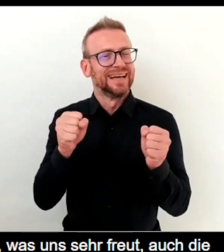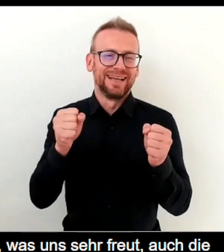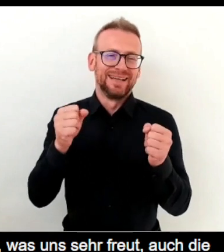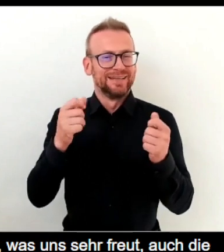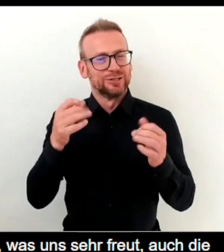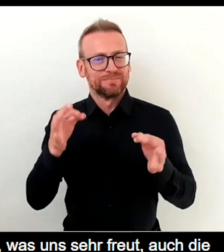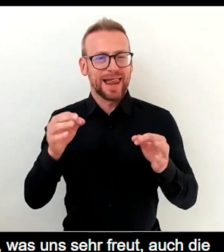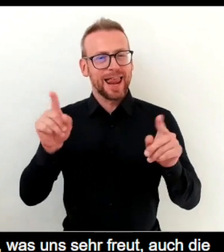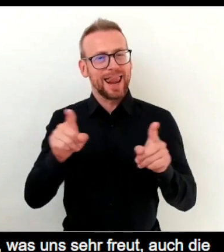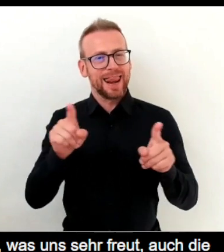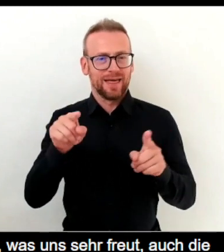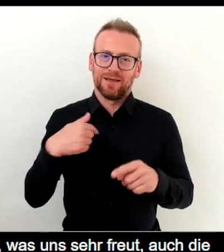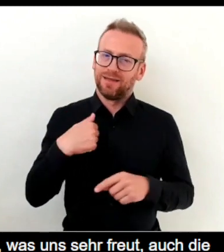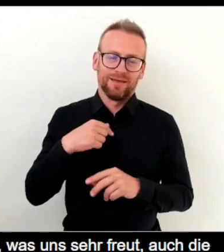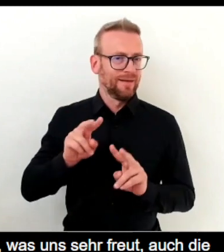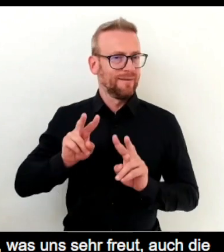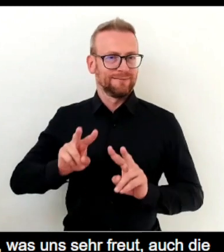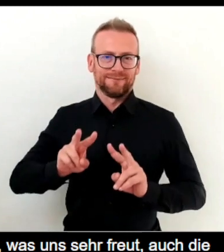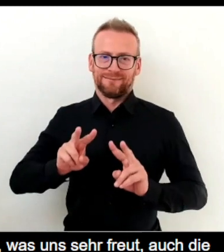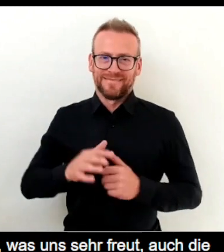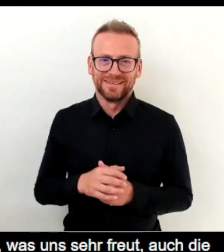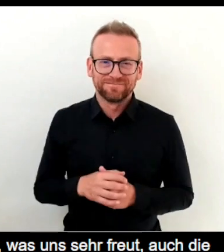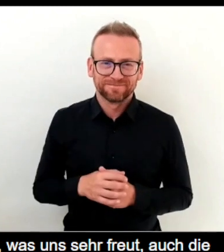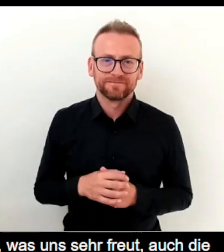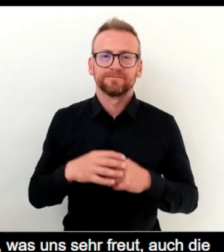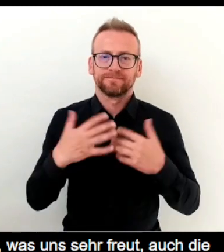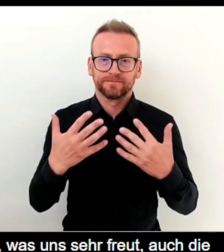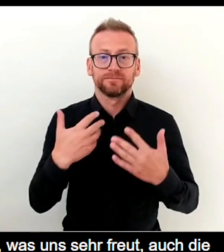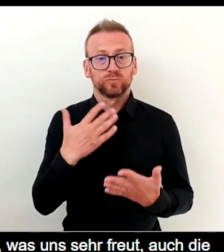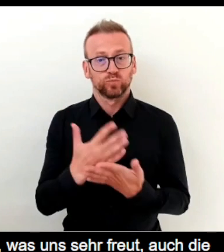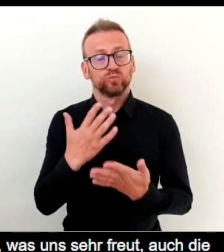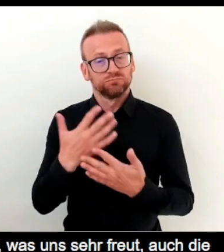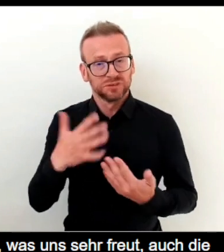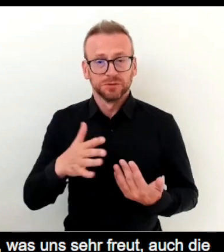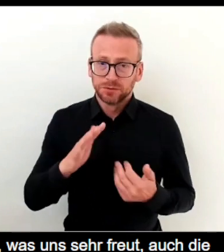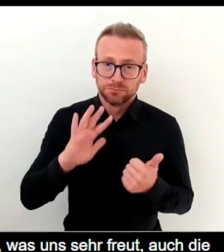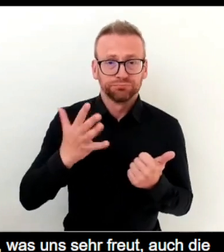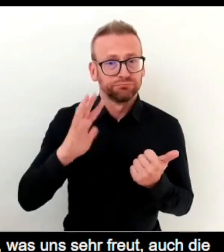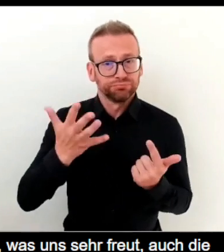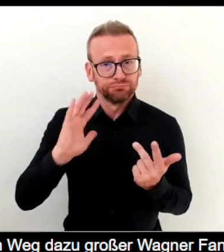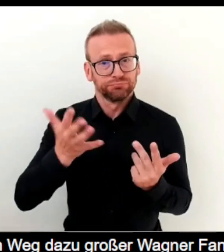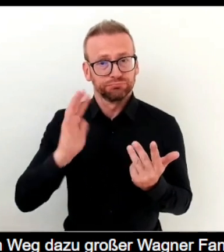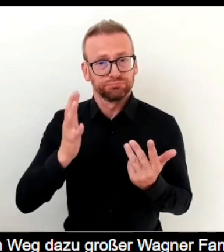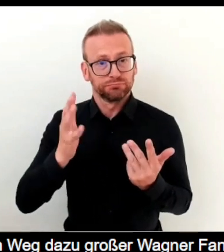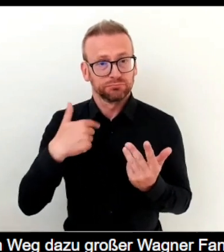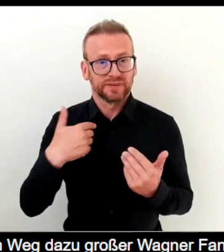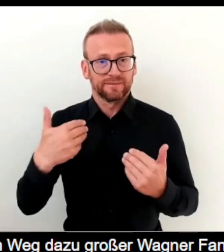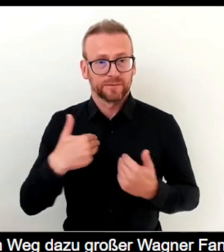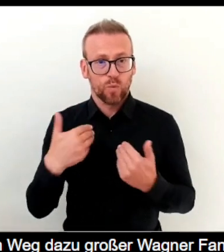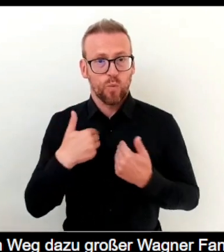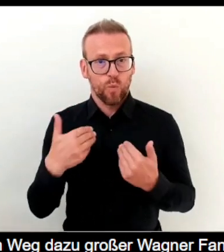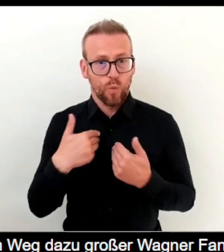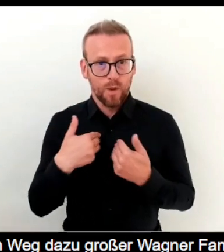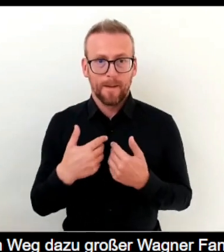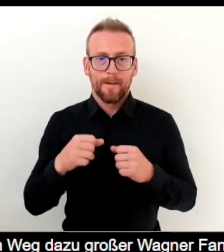in Europa. Franken hat den Mittelpunkt von Europa. Und wir sind auch Exportland. Wir haben über 100 Milliarden Exportvolumen in die